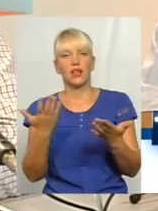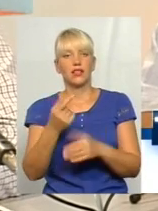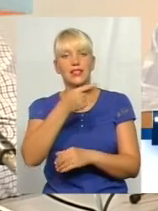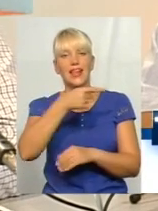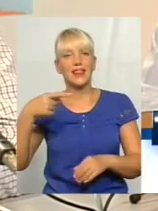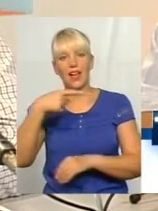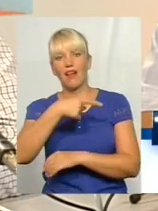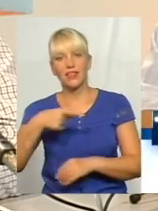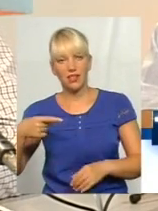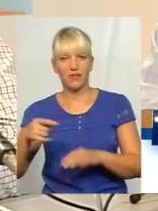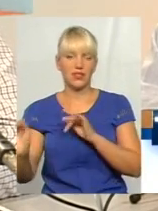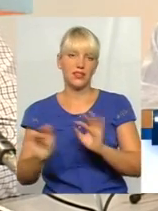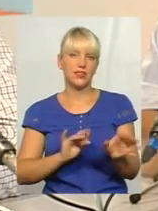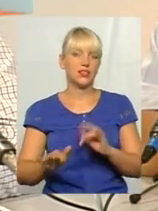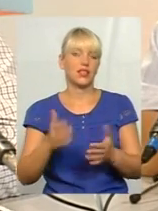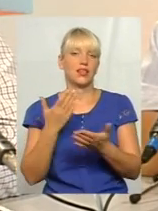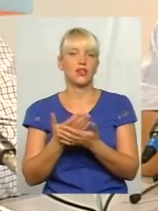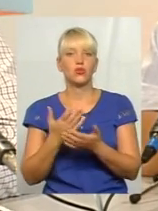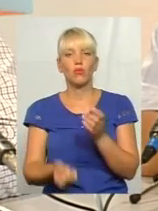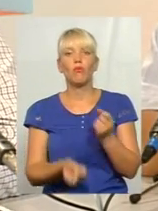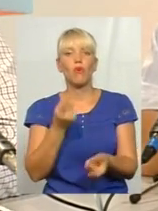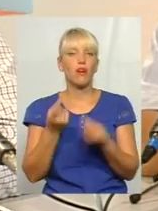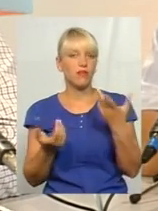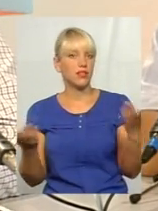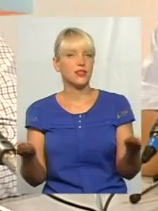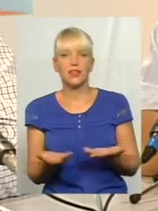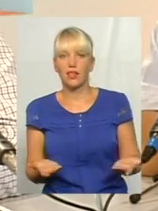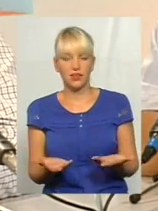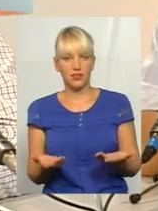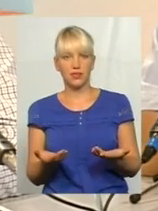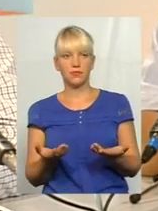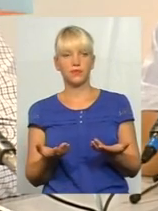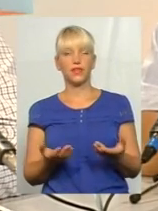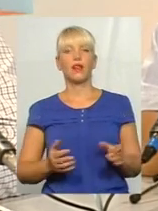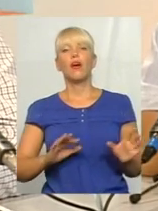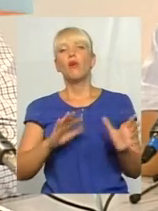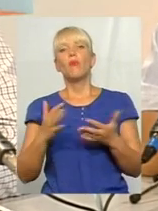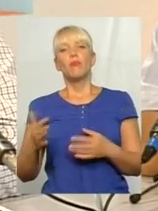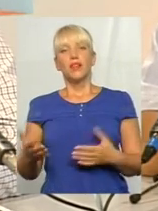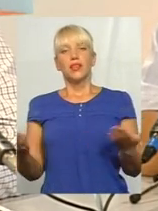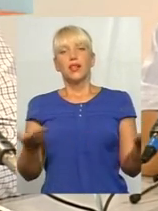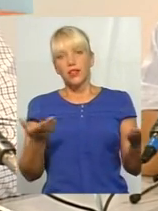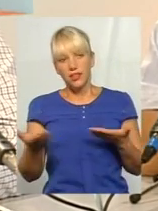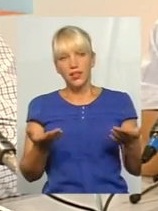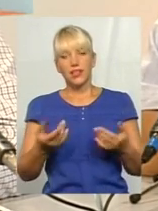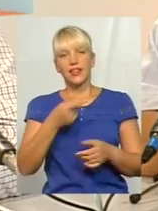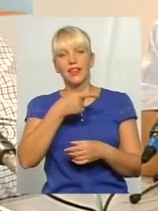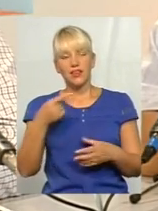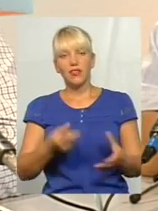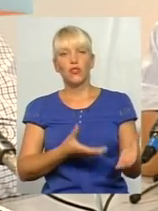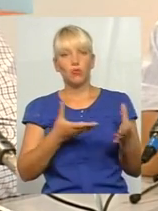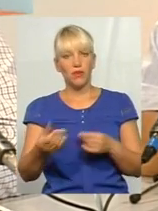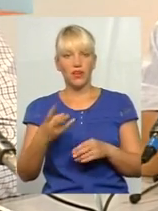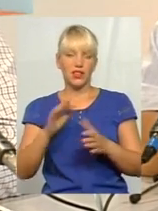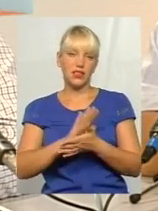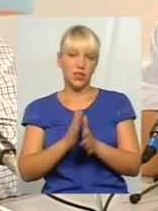негативні дії якщо проявилися якісь моменти які скажемо так негативно впливають